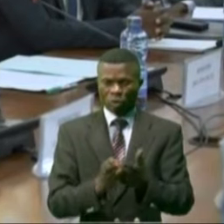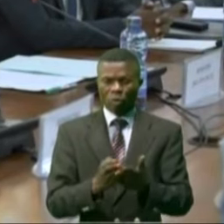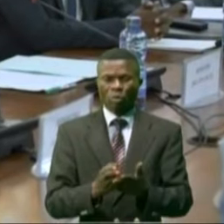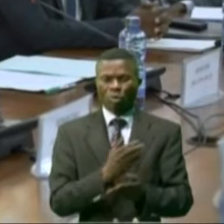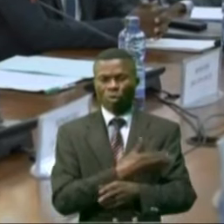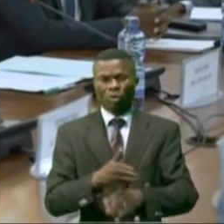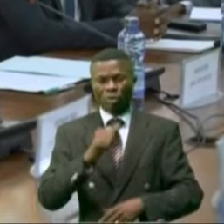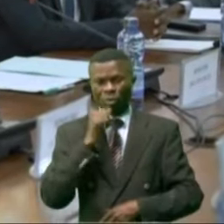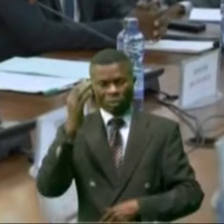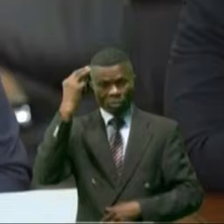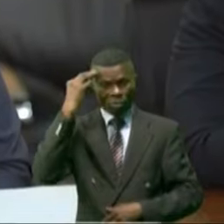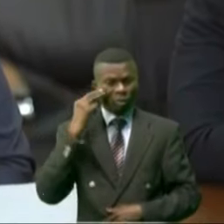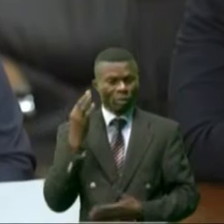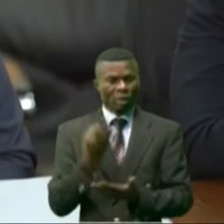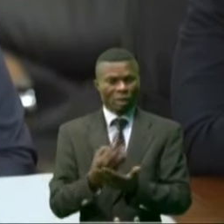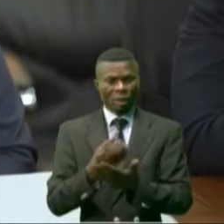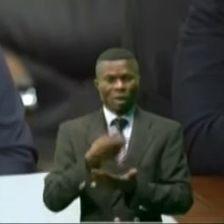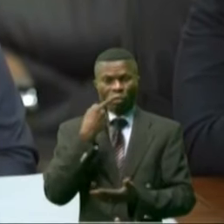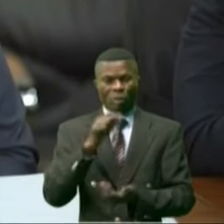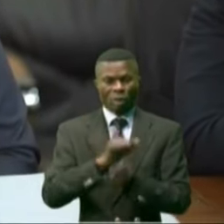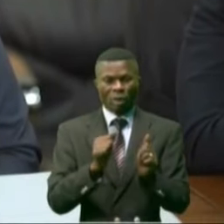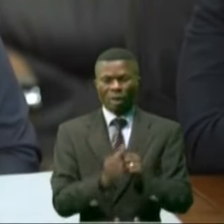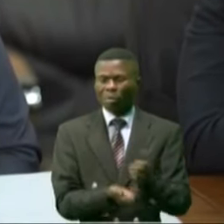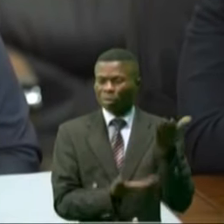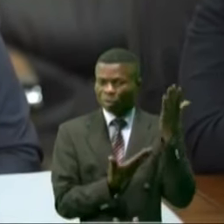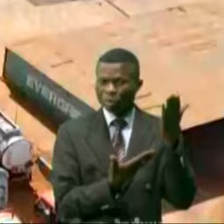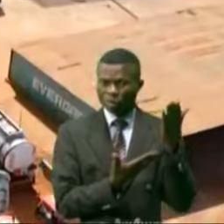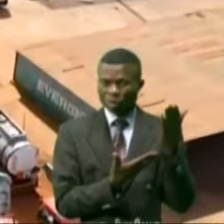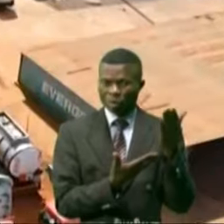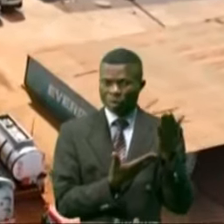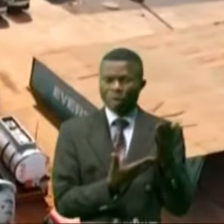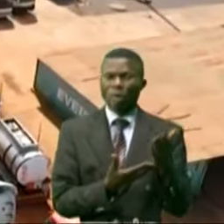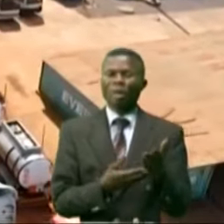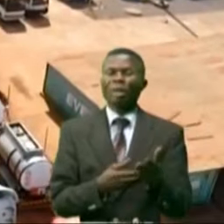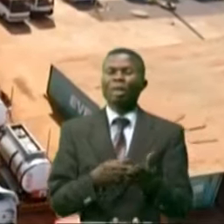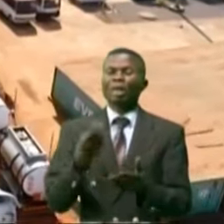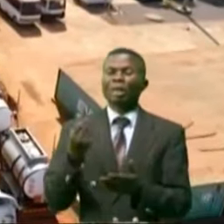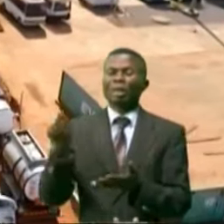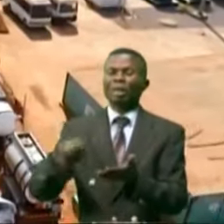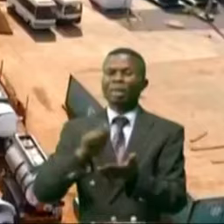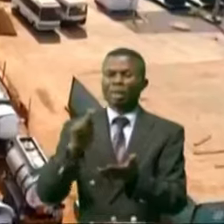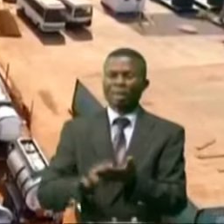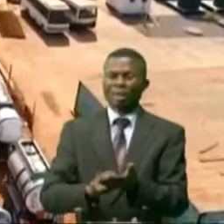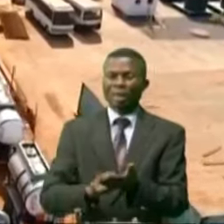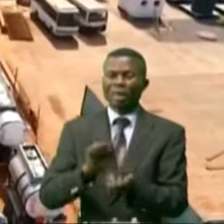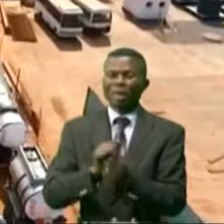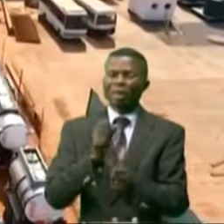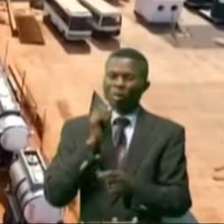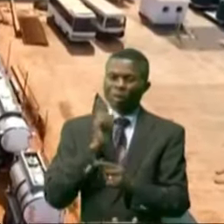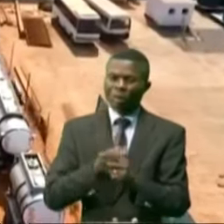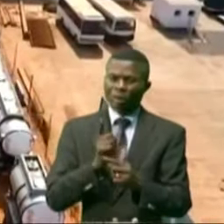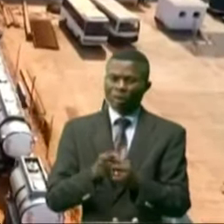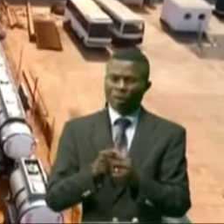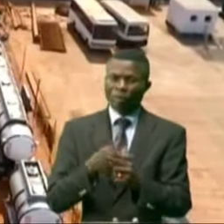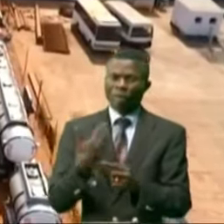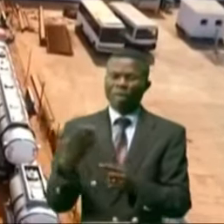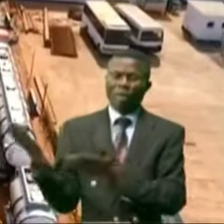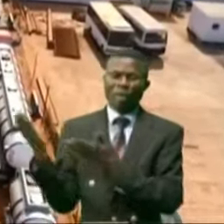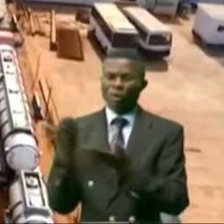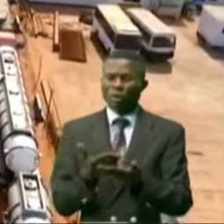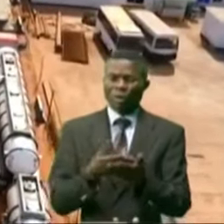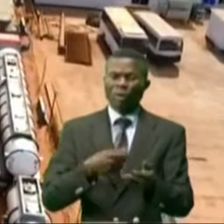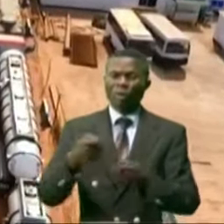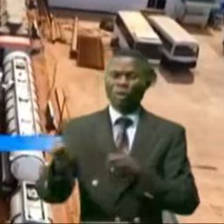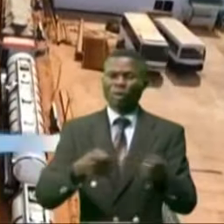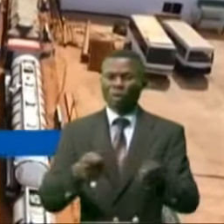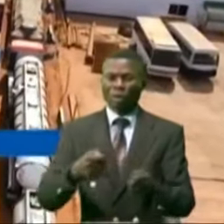des Finances est revenu sur l'épineuse question de la fraude douanière qui a une incidence sur l'offre des produits et les marchés